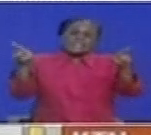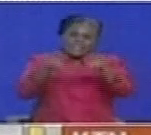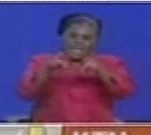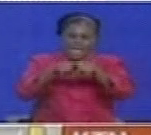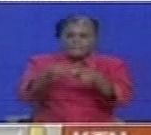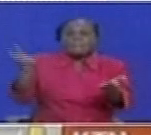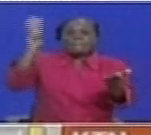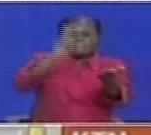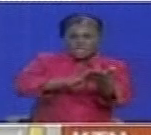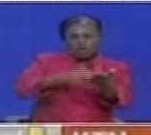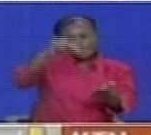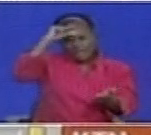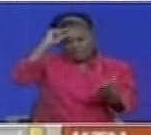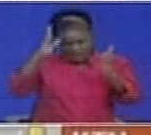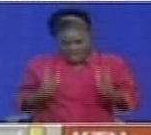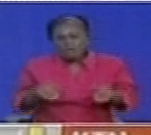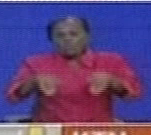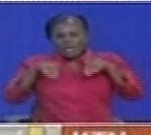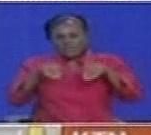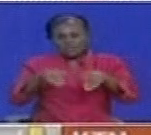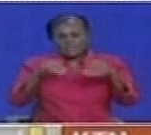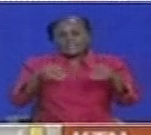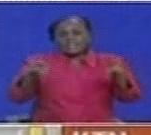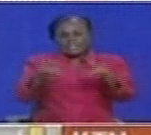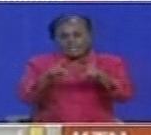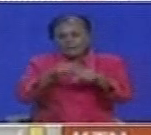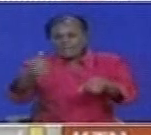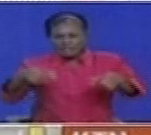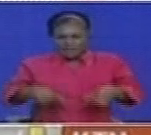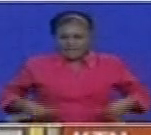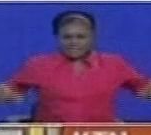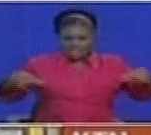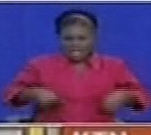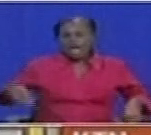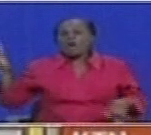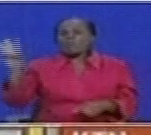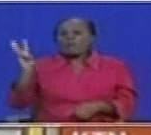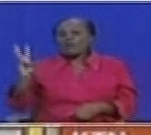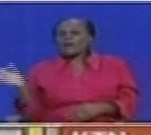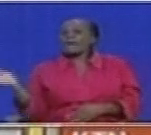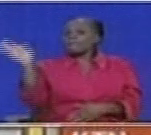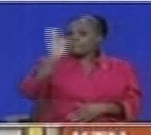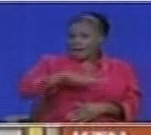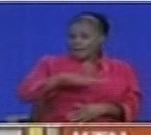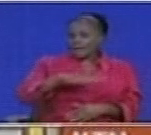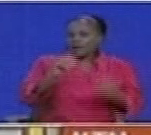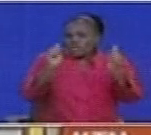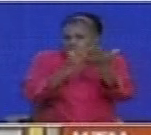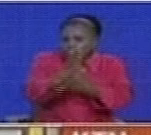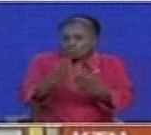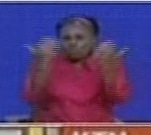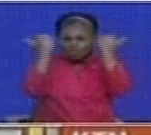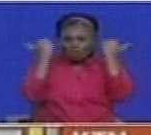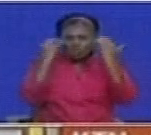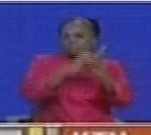migori oko abbado na nadhif jama wa garis martin w bora aliy rjh mamlaka na mahak amat